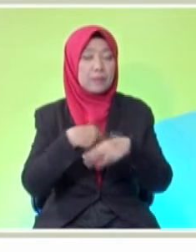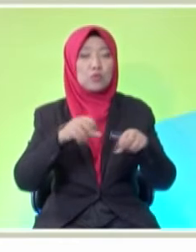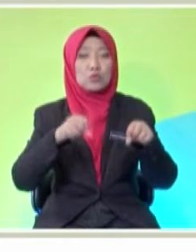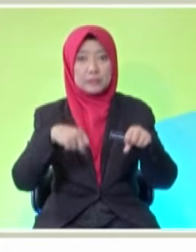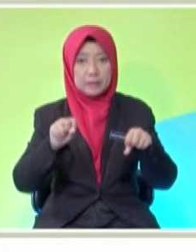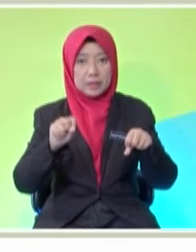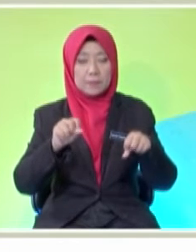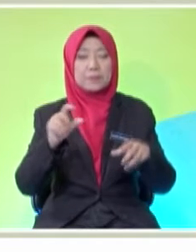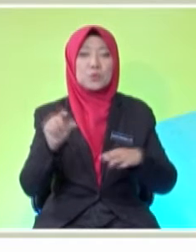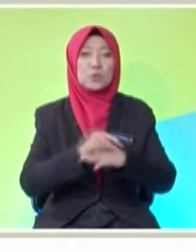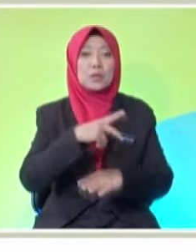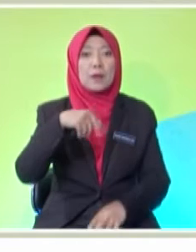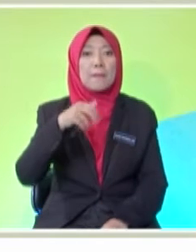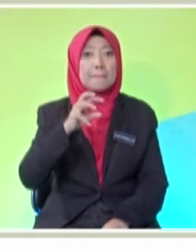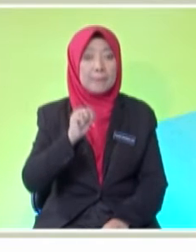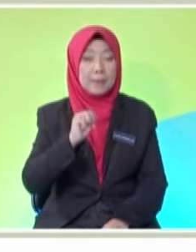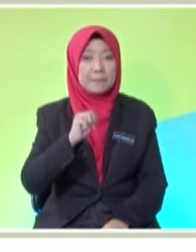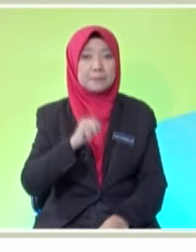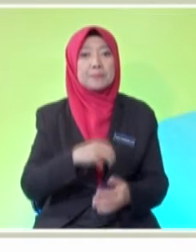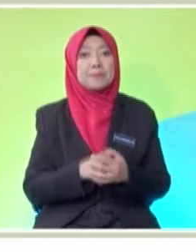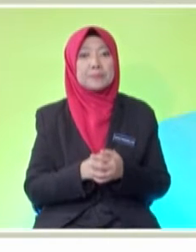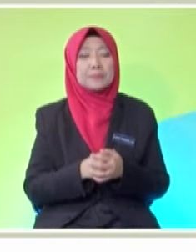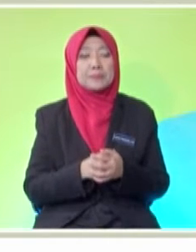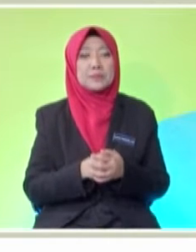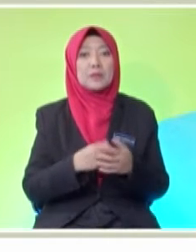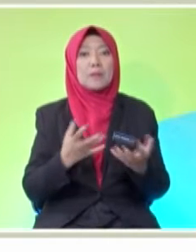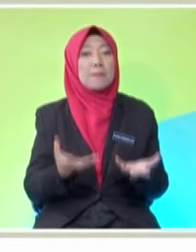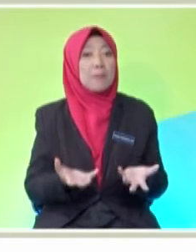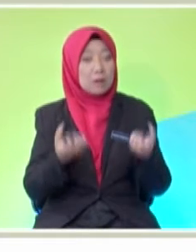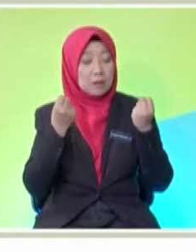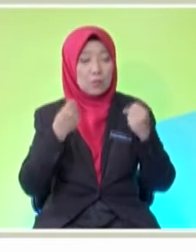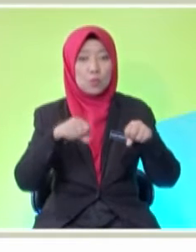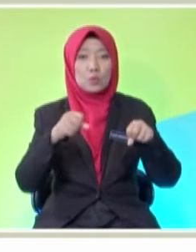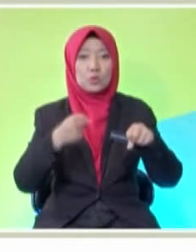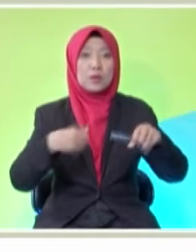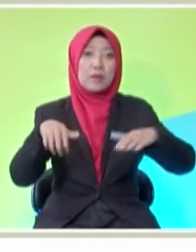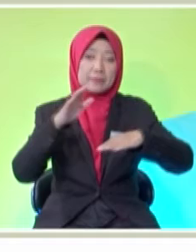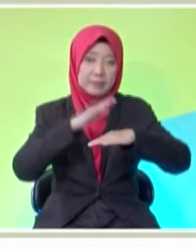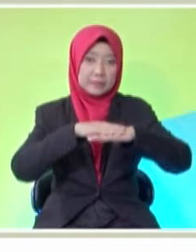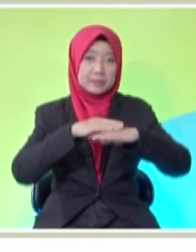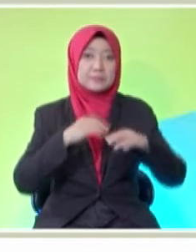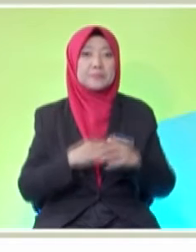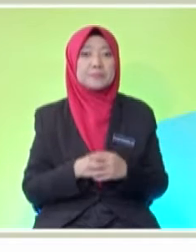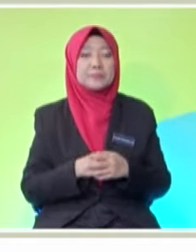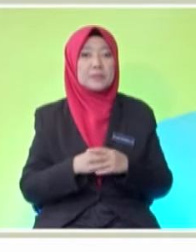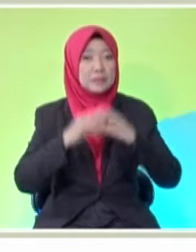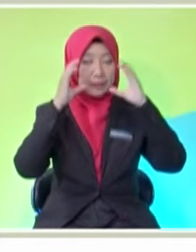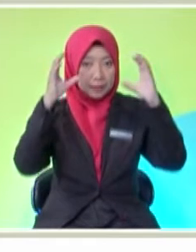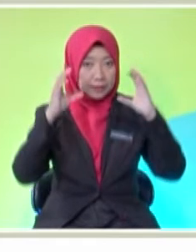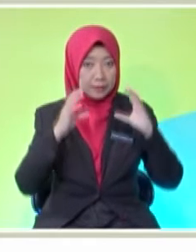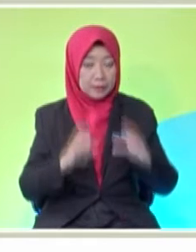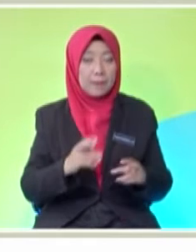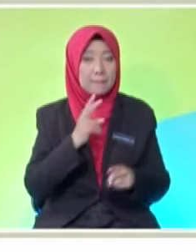menggunakan pam hidrolik untuk menaik dan menurunkan motosikal yang berada di atas platform bike lift. Okey, kaedah penyelenggaraan yang